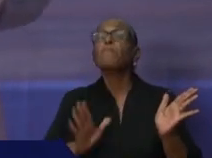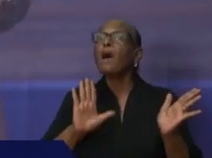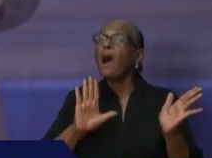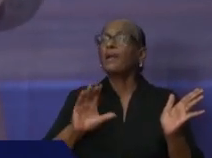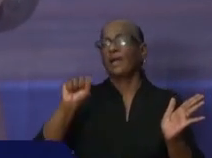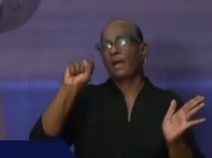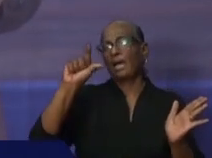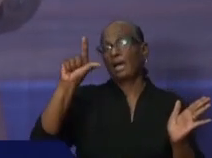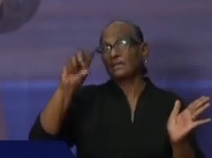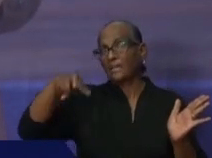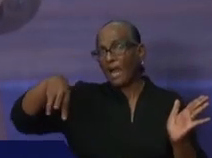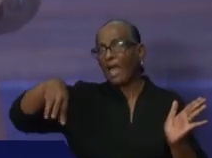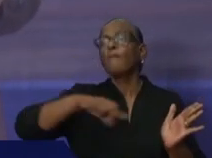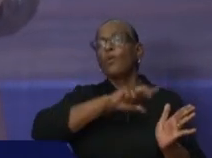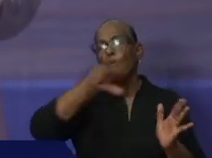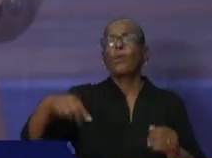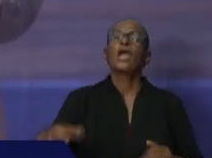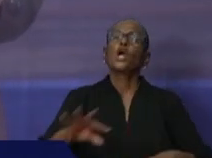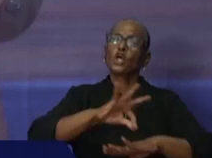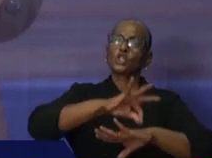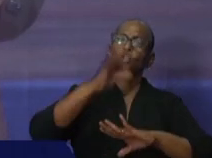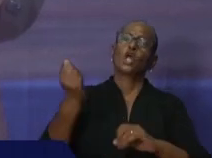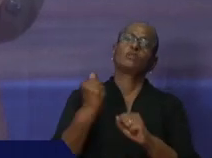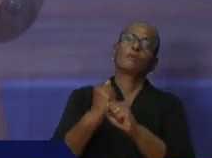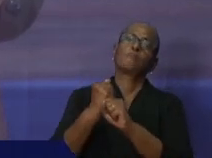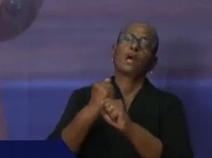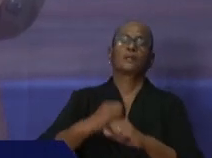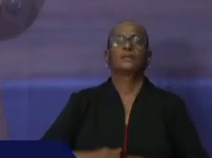maken. We gaan weer gezond maken.